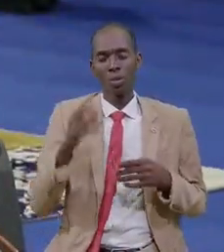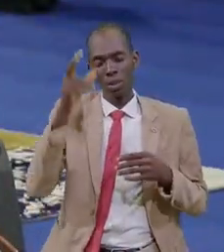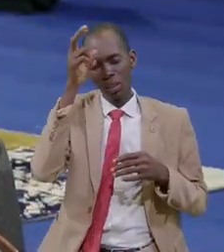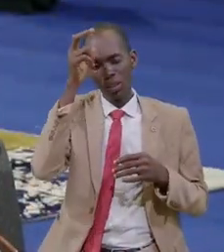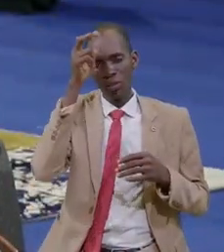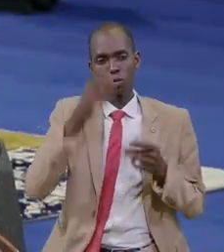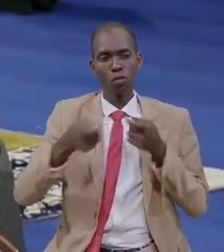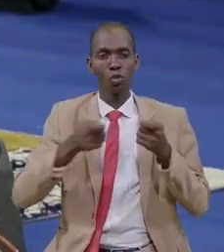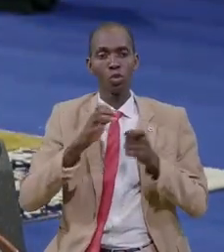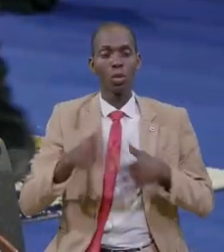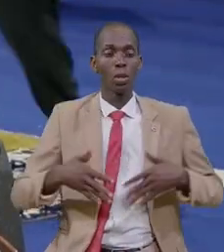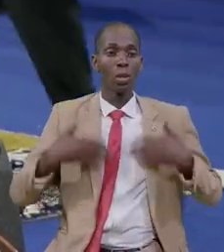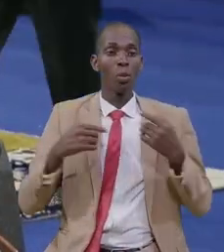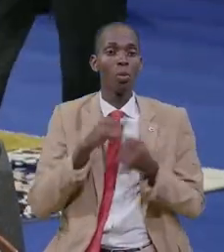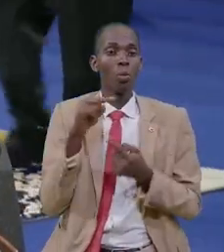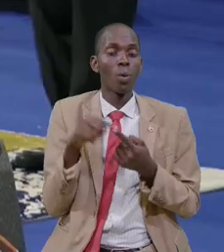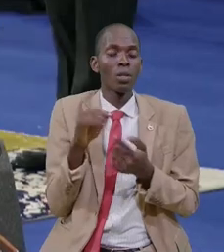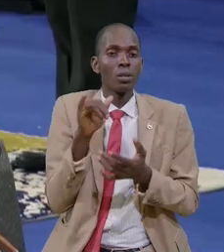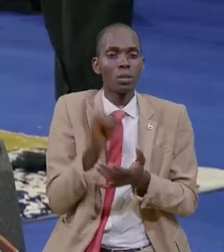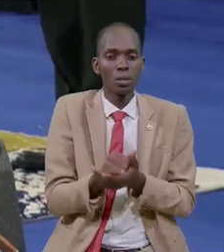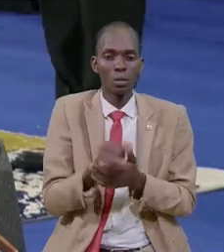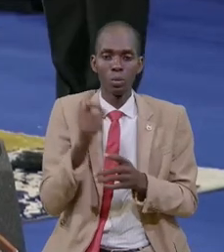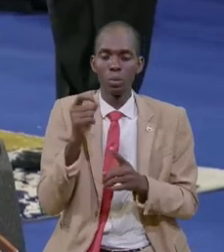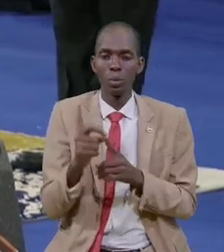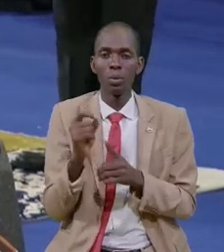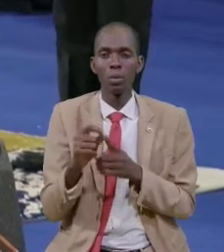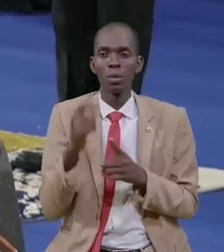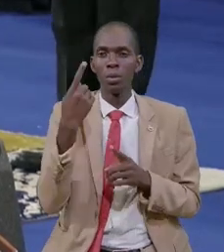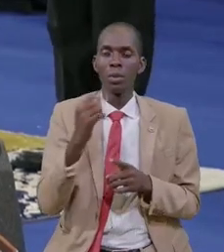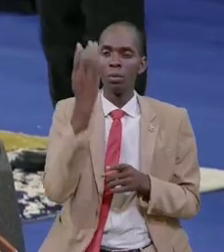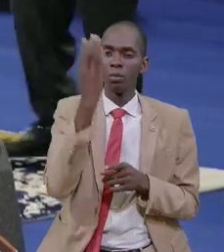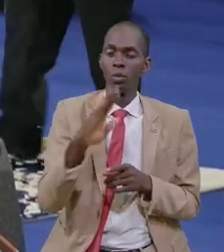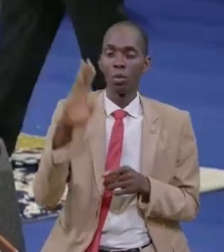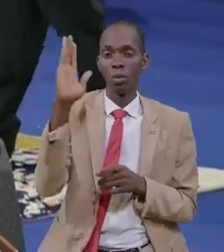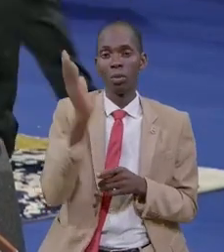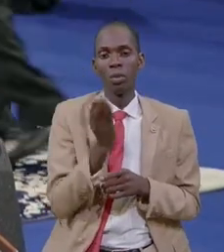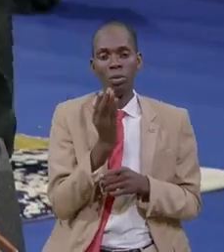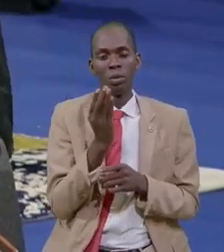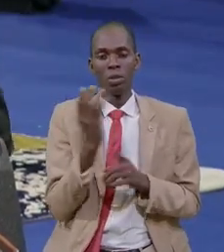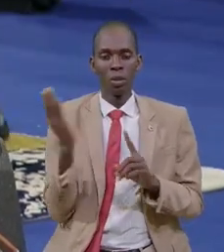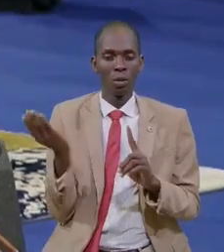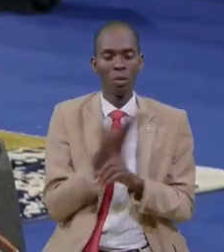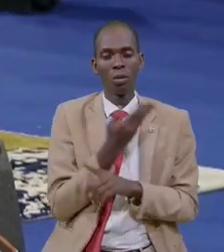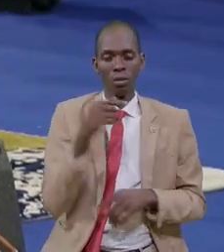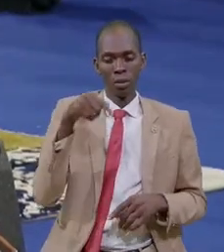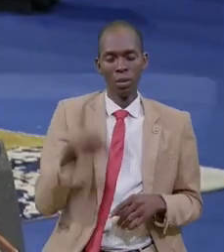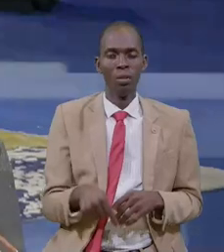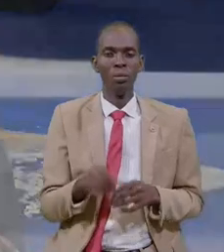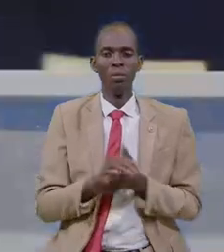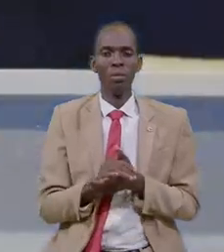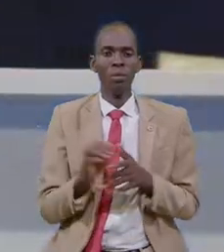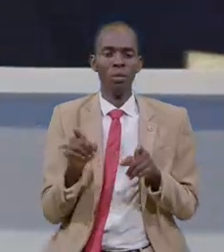Des démons qui possèdent ta vie. Lorsque cette parole... L'épée, lorsqu'elle découpe, elle coupe. Quand tu regardes